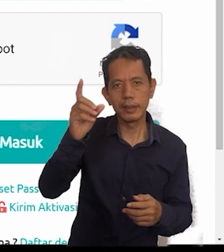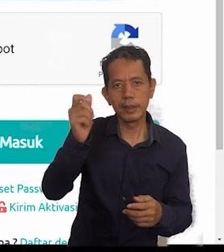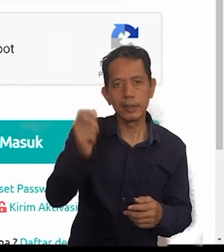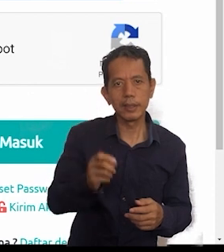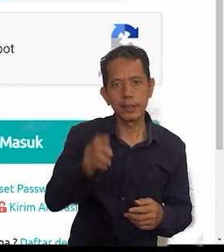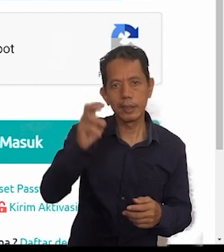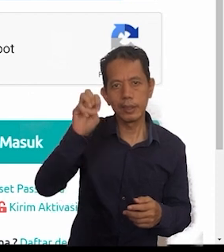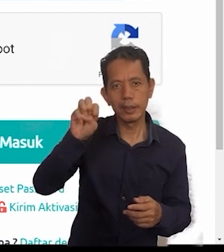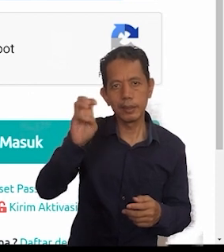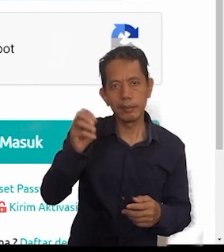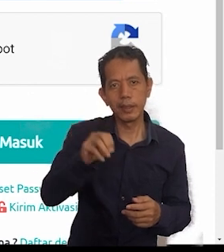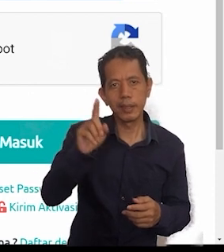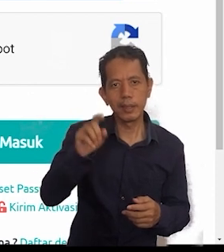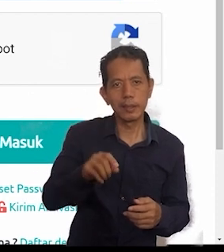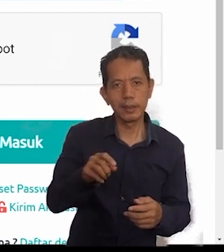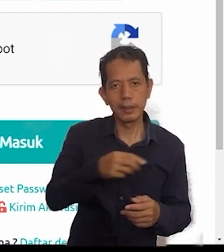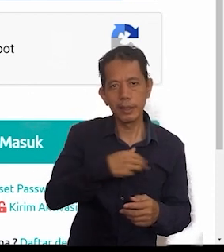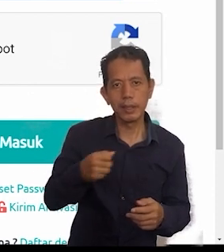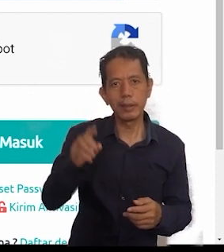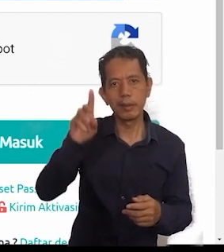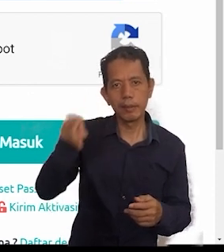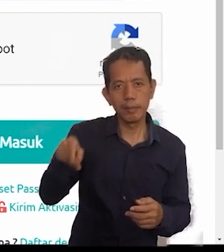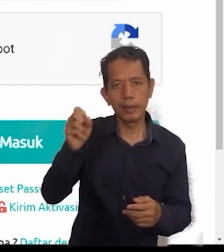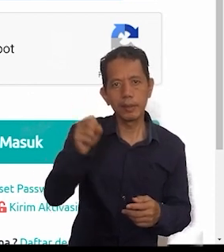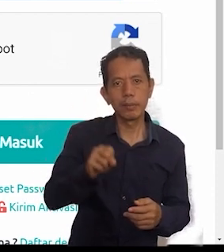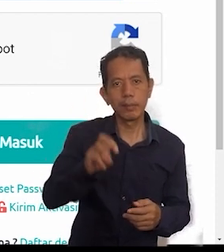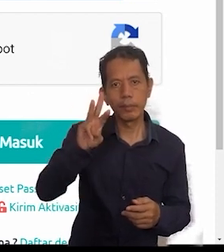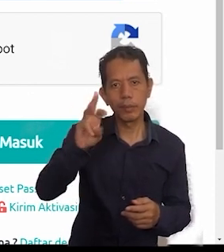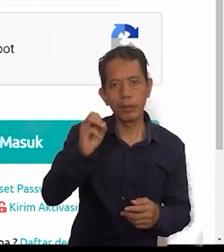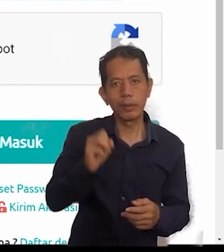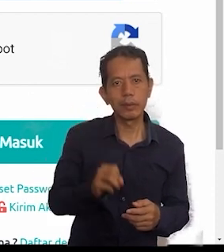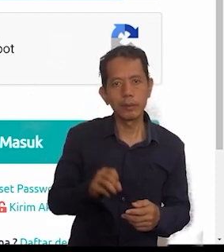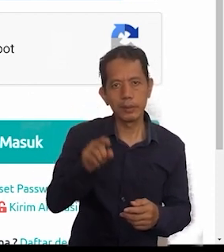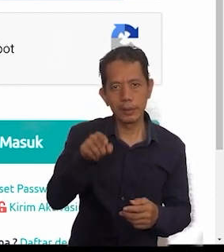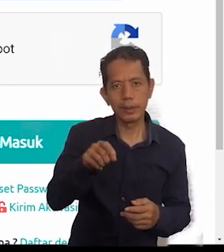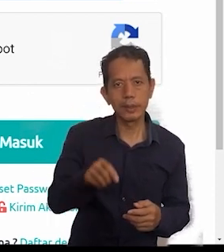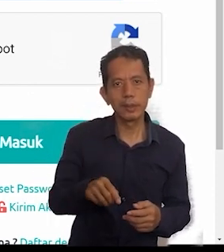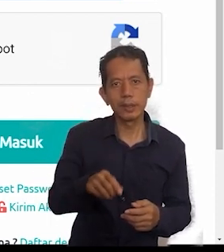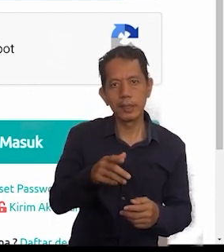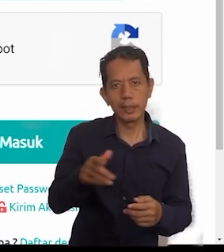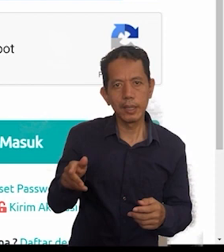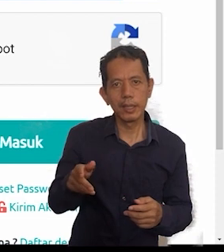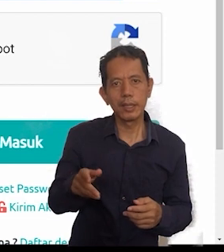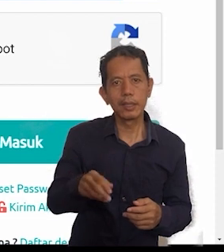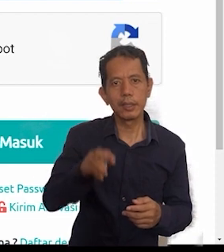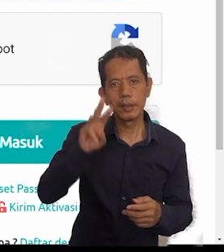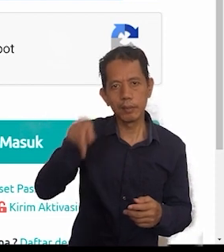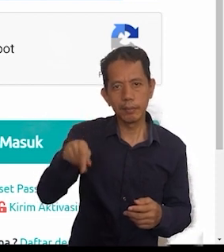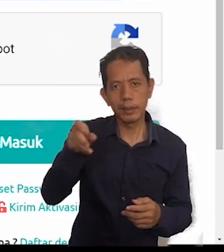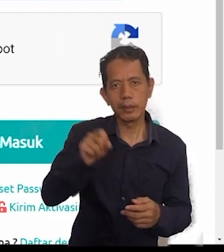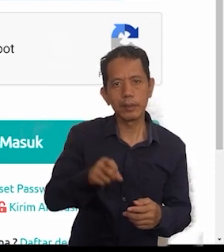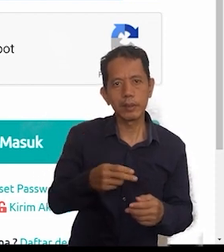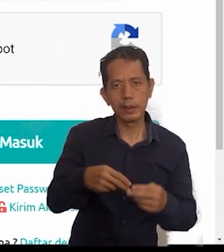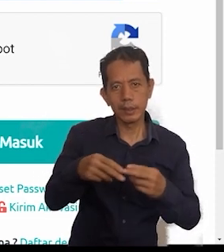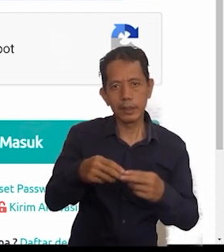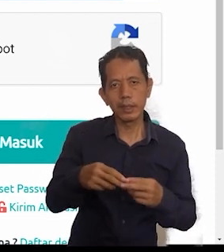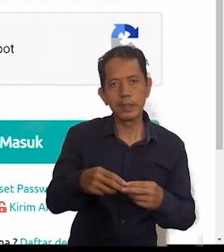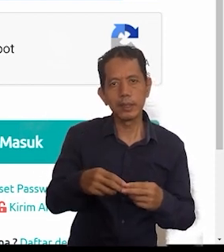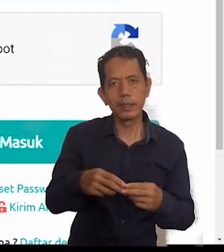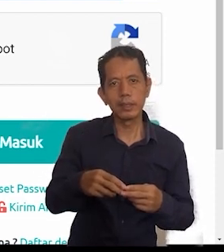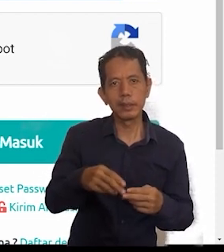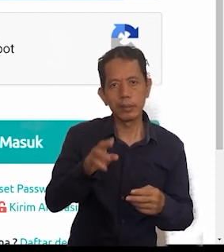password. Password ini adalah password yang rekan buat pada saat pendaftaran